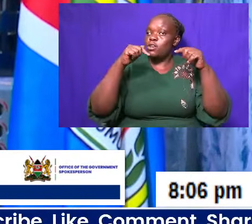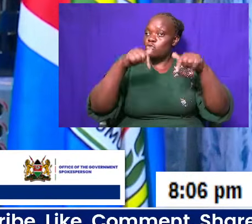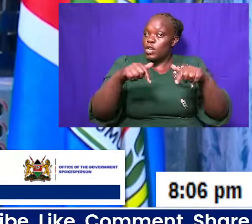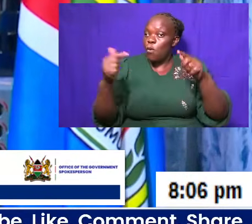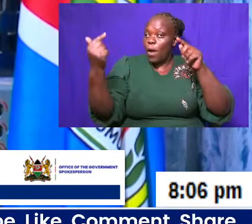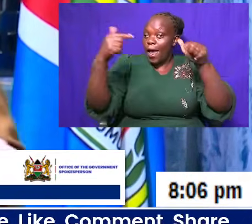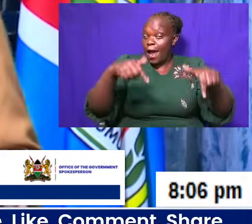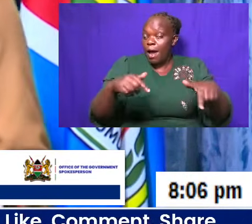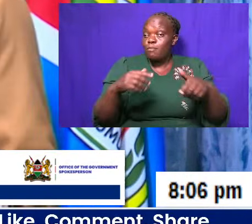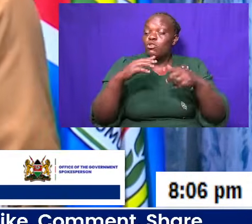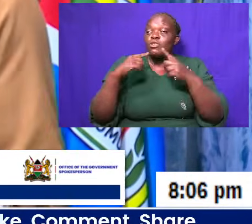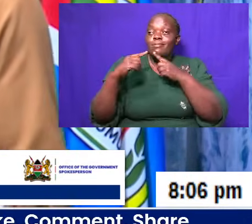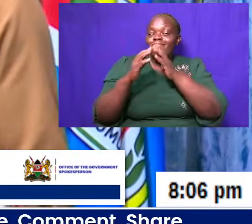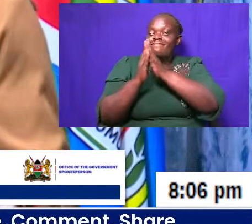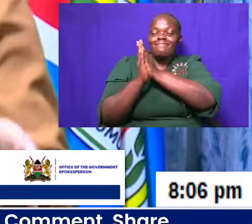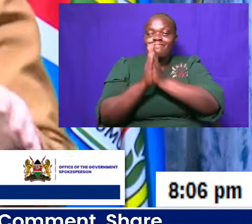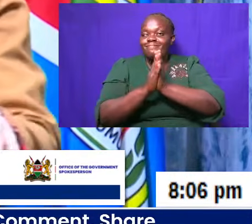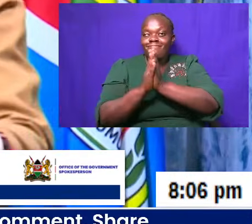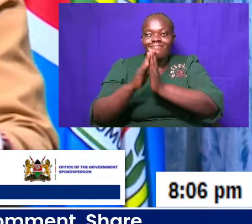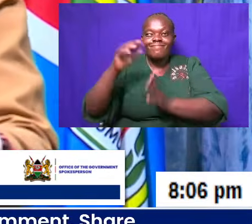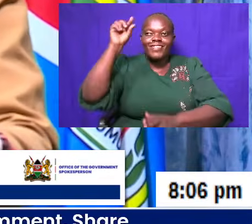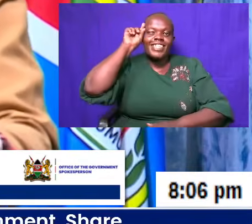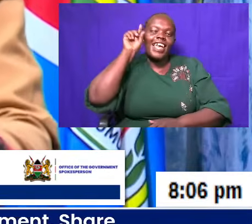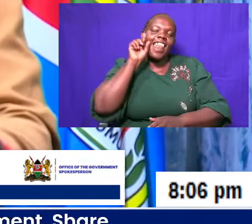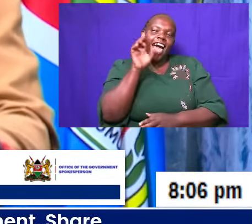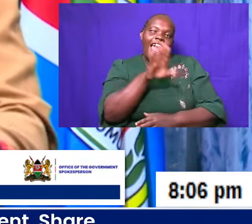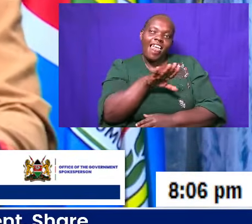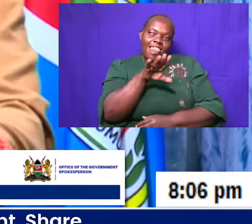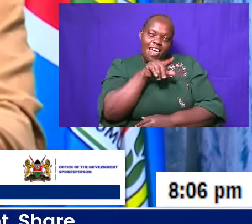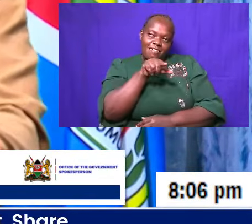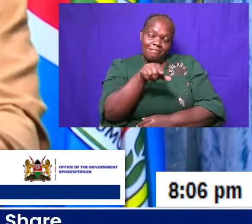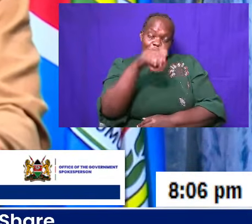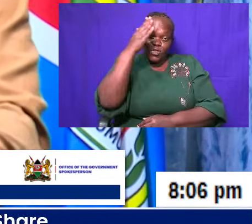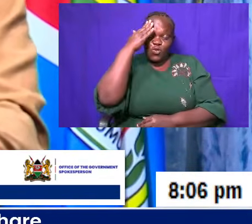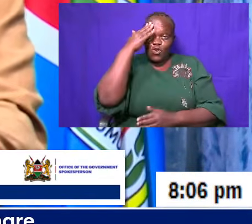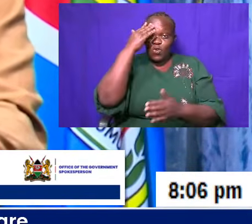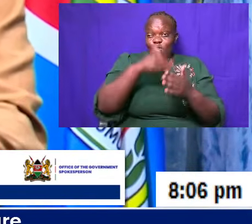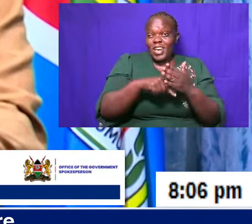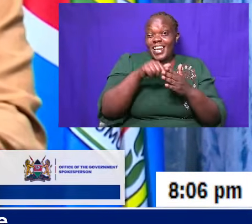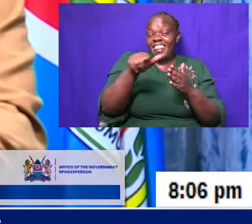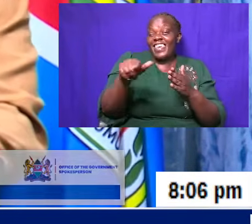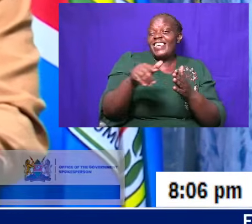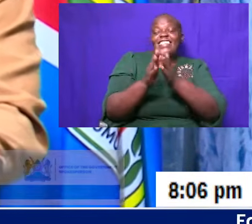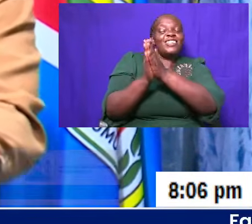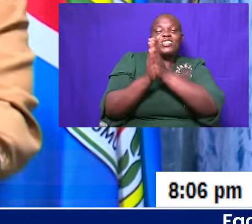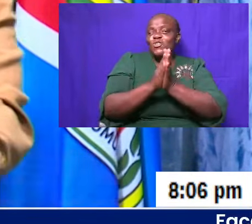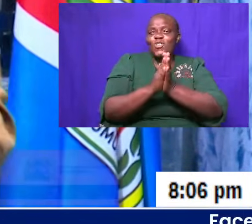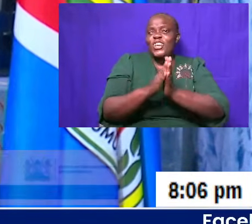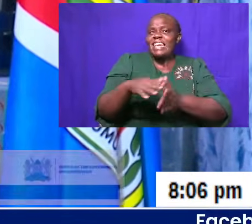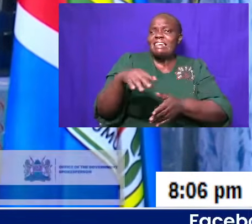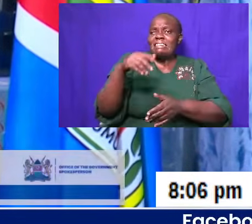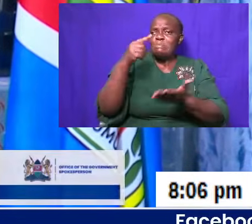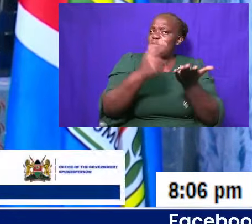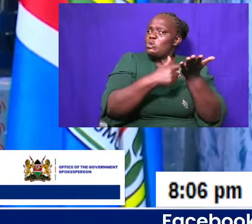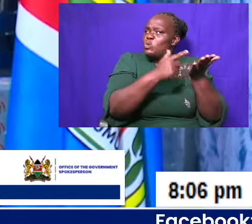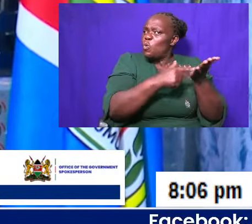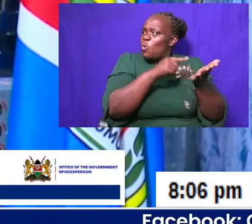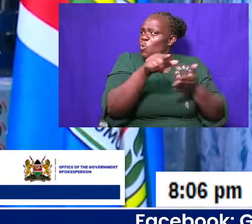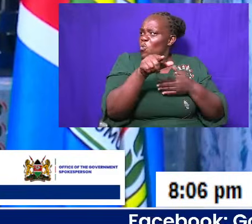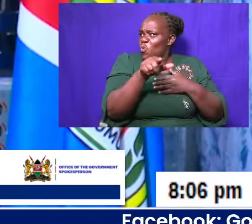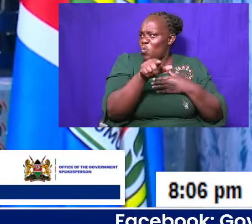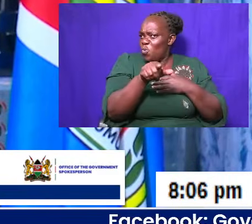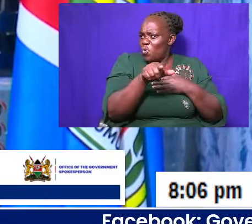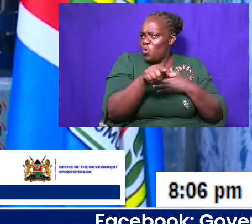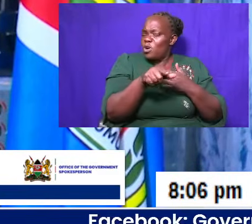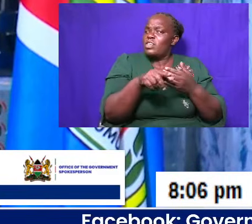tunakuja kuongea story na gender. Kwa sababu unajua nini? Hii story ya huyu Mrusi. Mrusi tukisema ni Kiswahili,